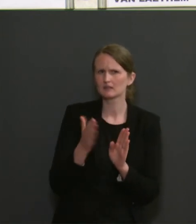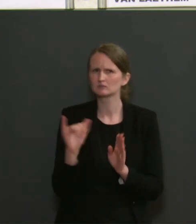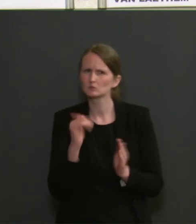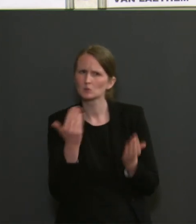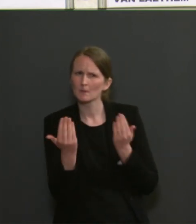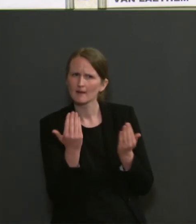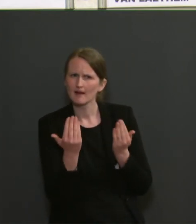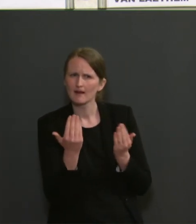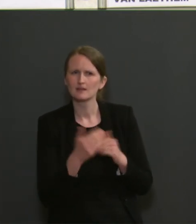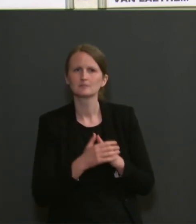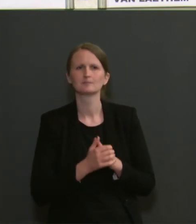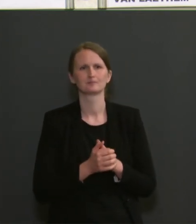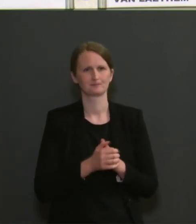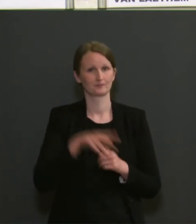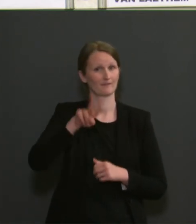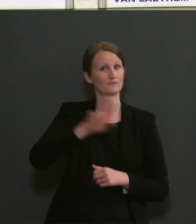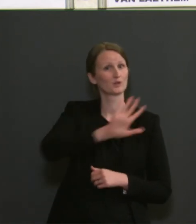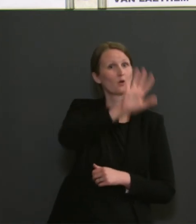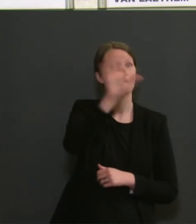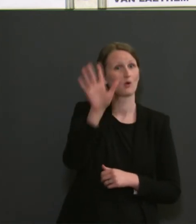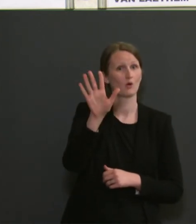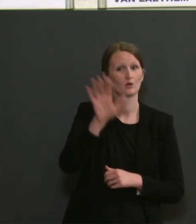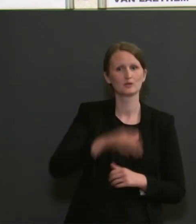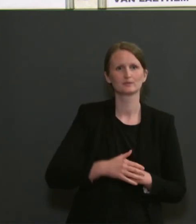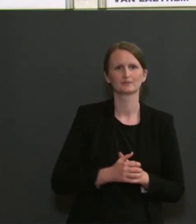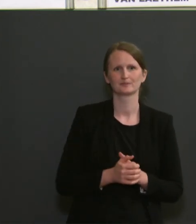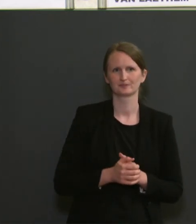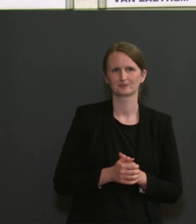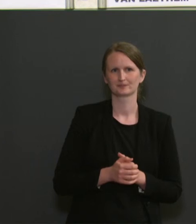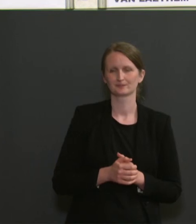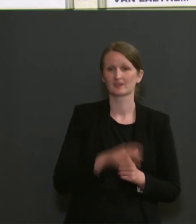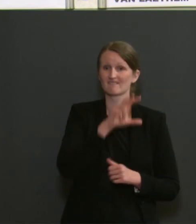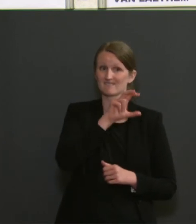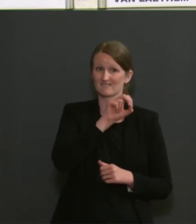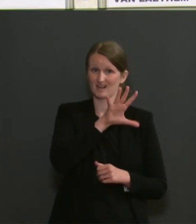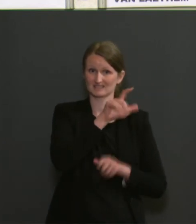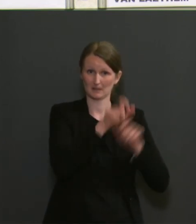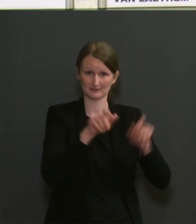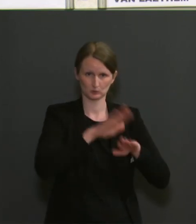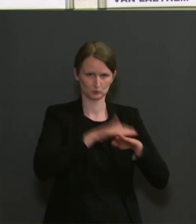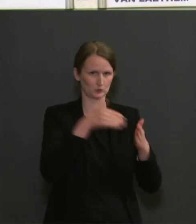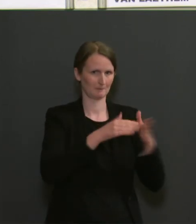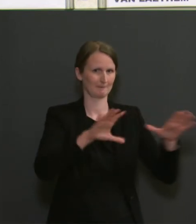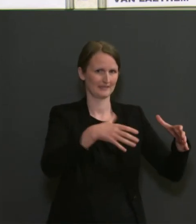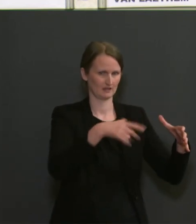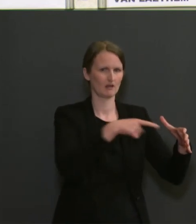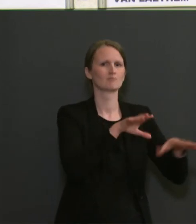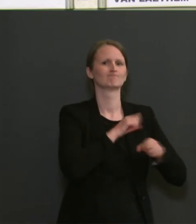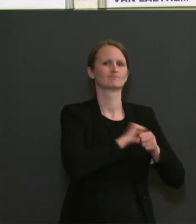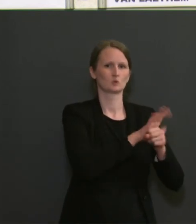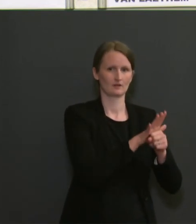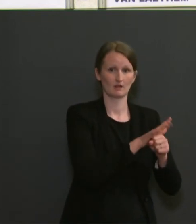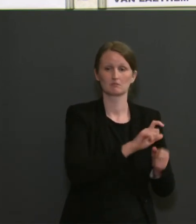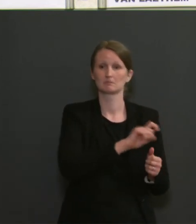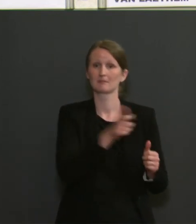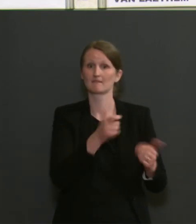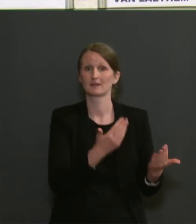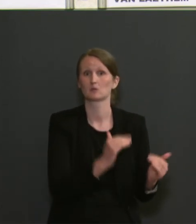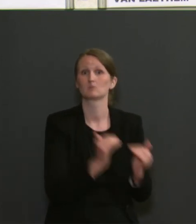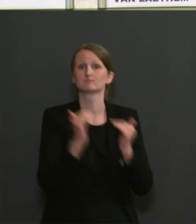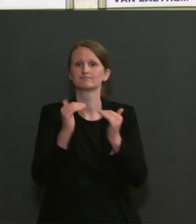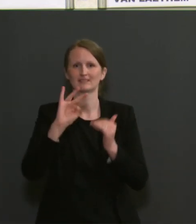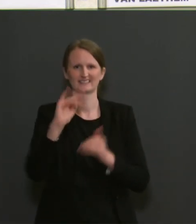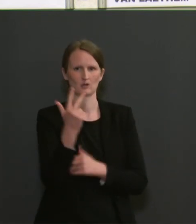en Flandre un passage de 25 à 48 résidents par 1000 résidents qui sont infectés,